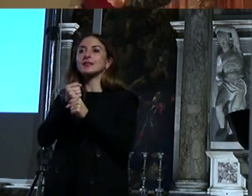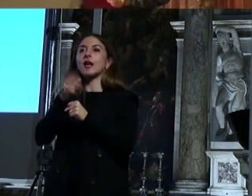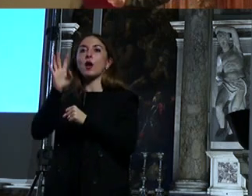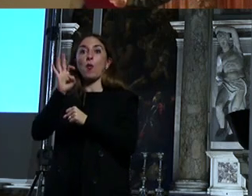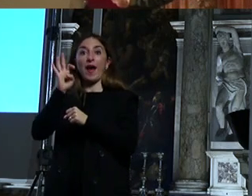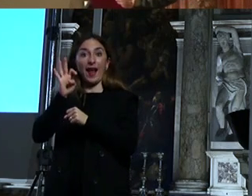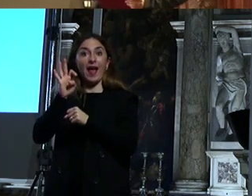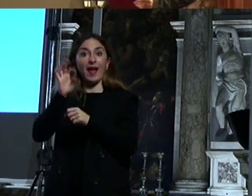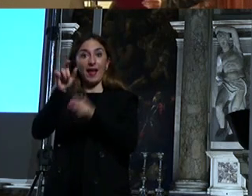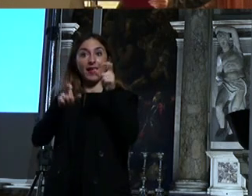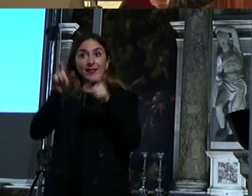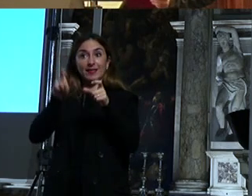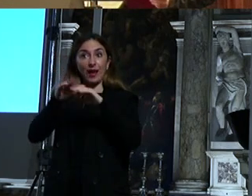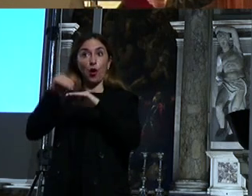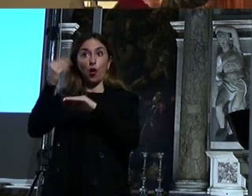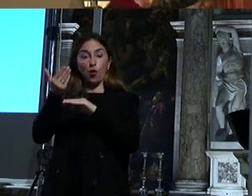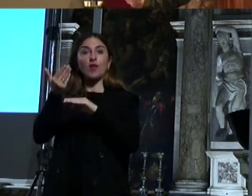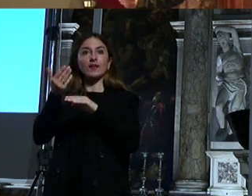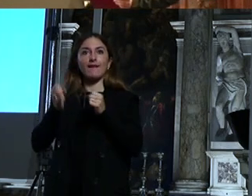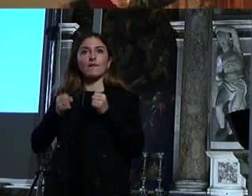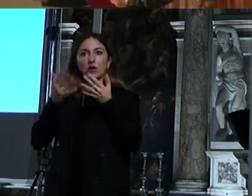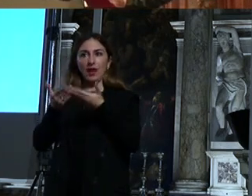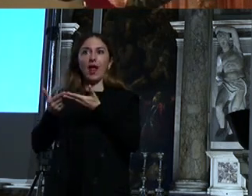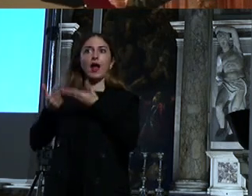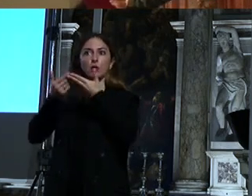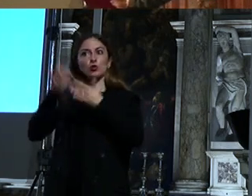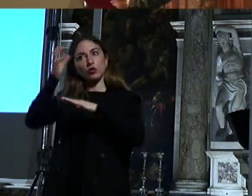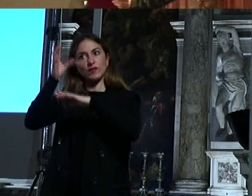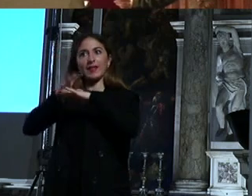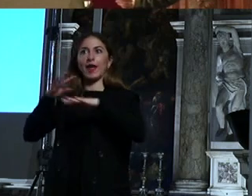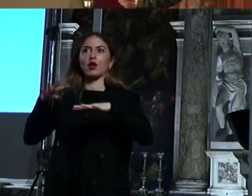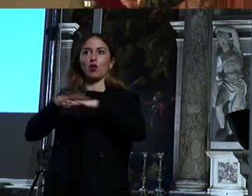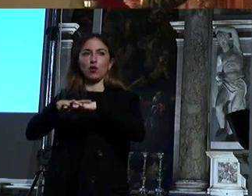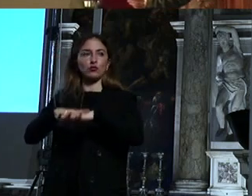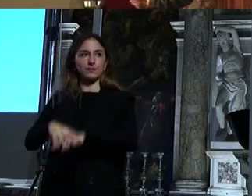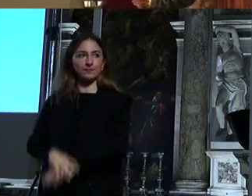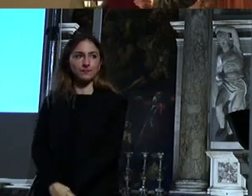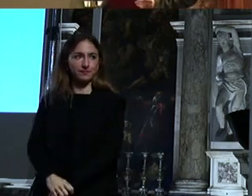che aiutano Incroci di Civiltà.